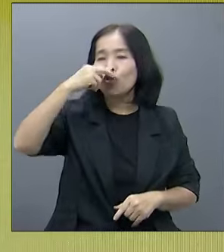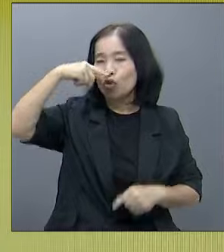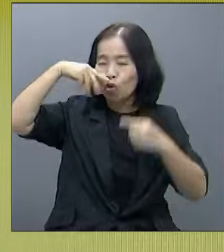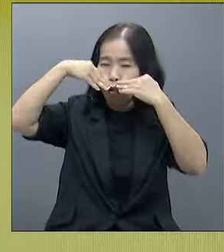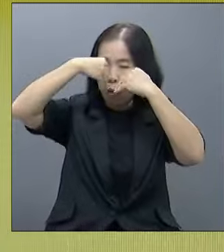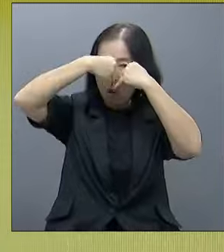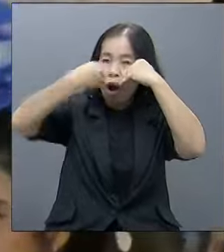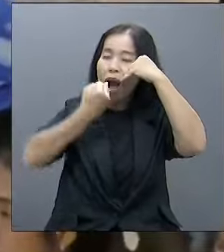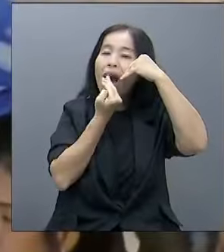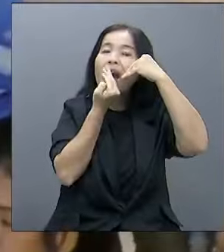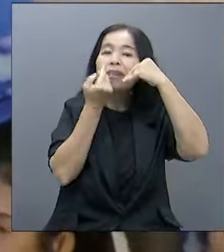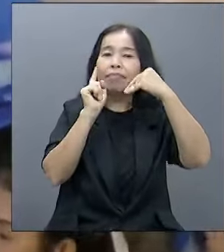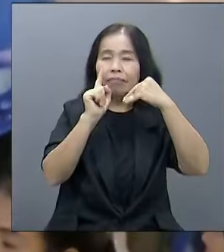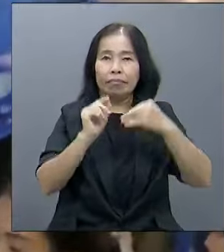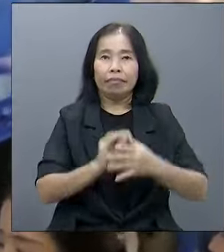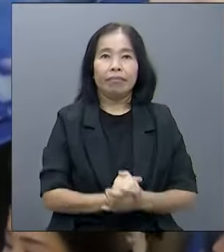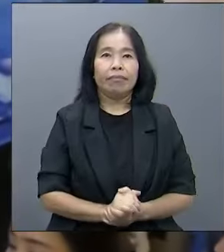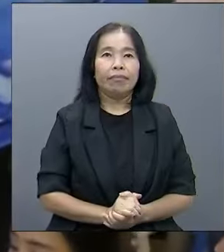ค่ะ